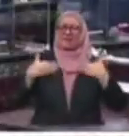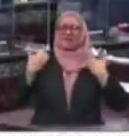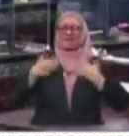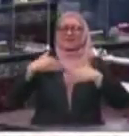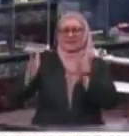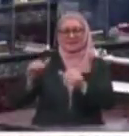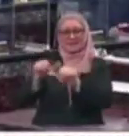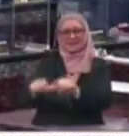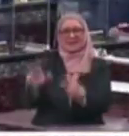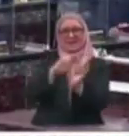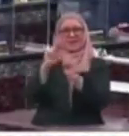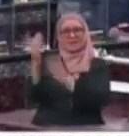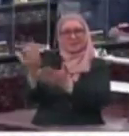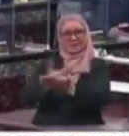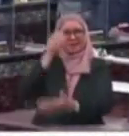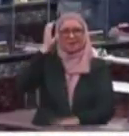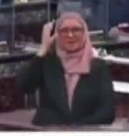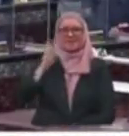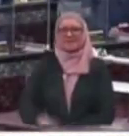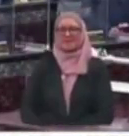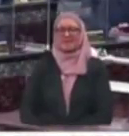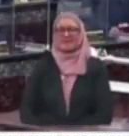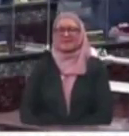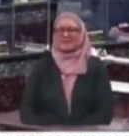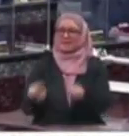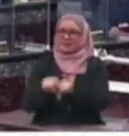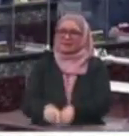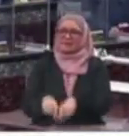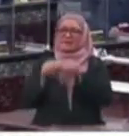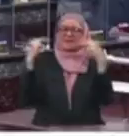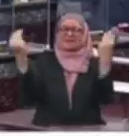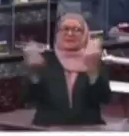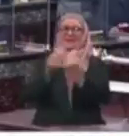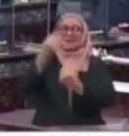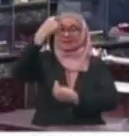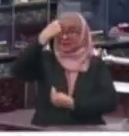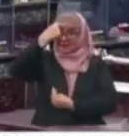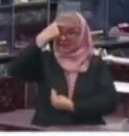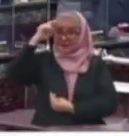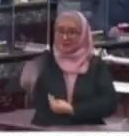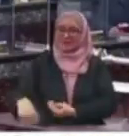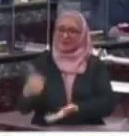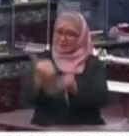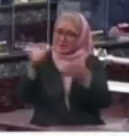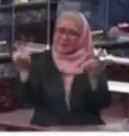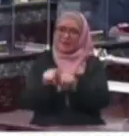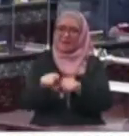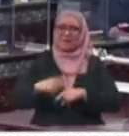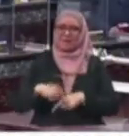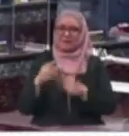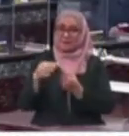Sebahagian masyarakat kaum India juga perlu dibantu, khususnya yang berpendapatan rendah. Oleh